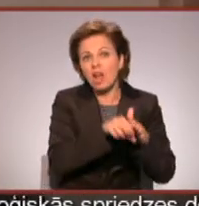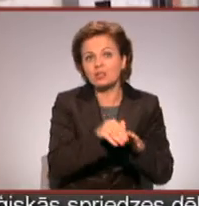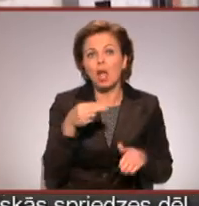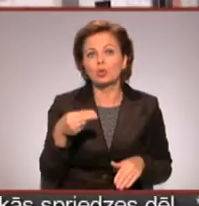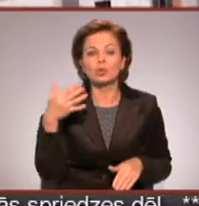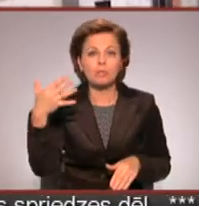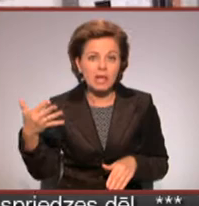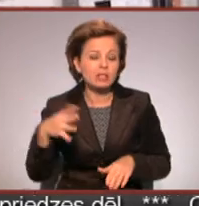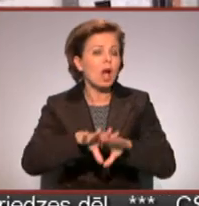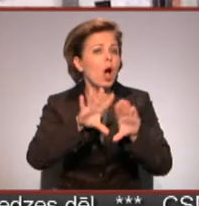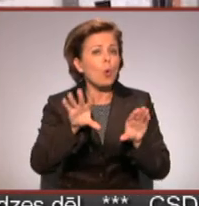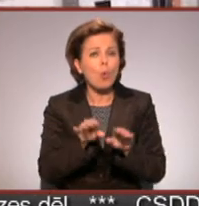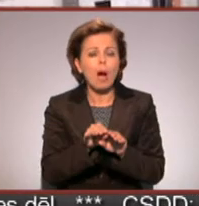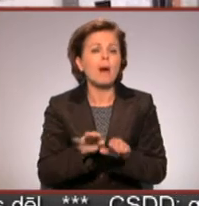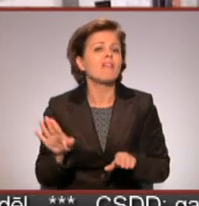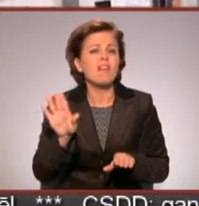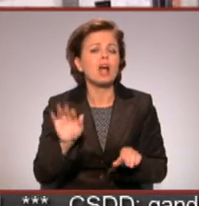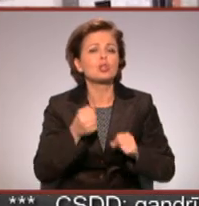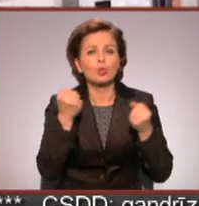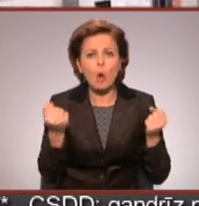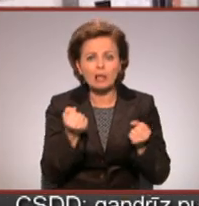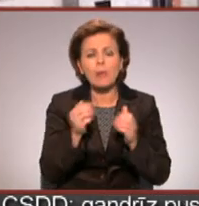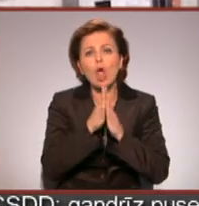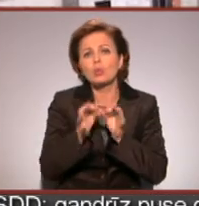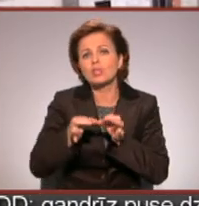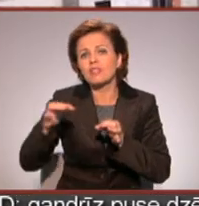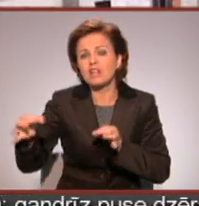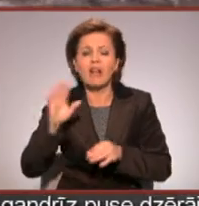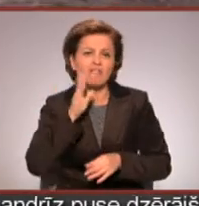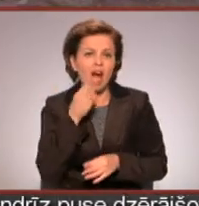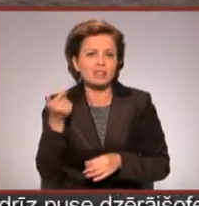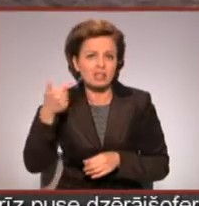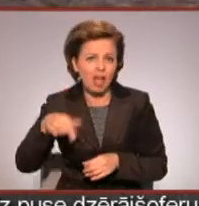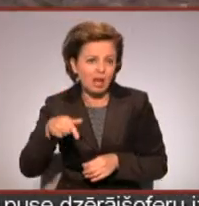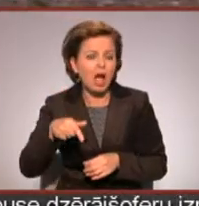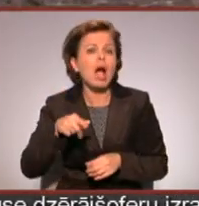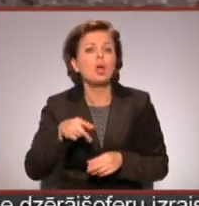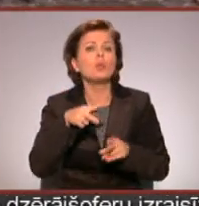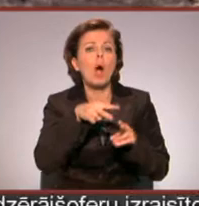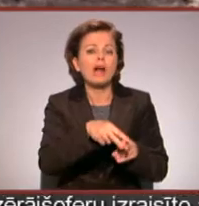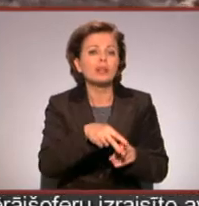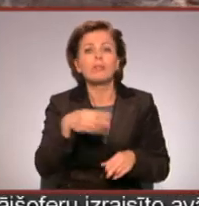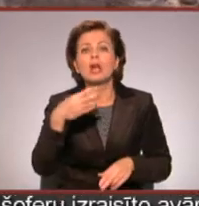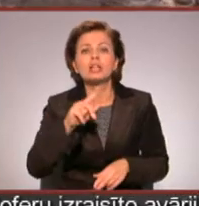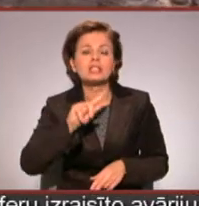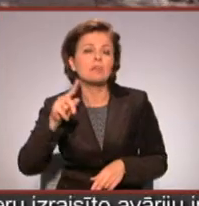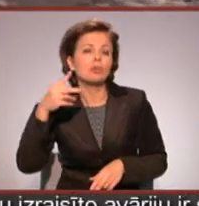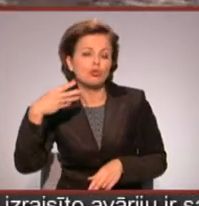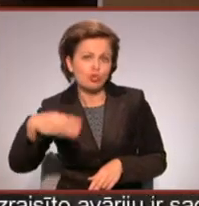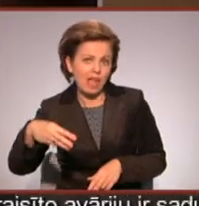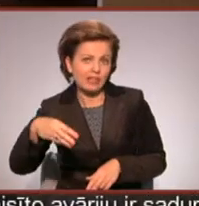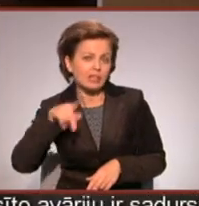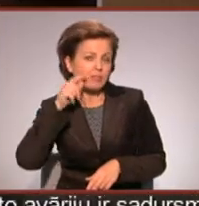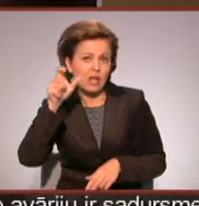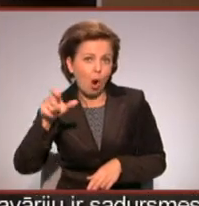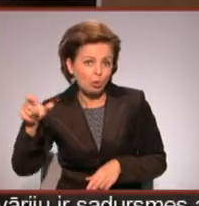25. Kopumā Nodarbinātības valsts aģentūras Ludzas filiālē vasaras laikā plānots nodarbināt 140 jauniešus. Tomēr, secinot